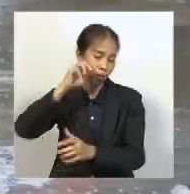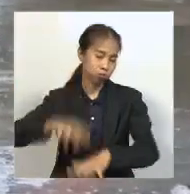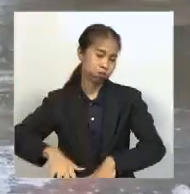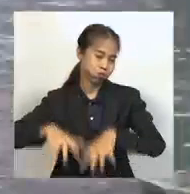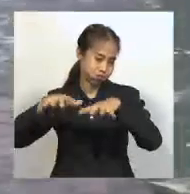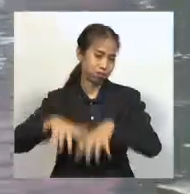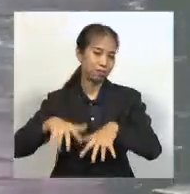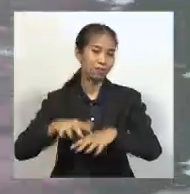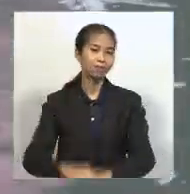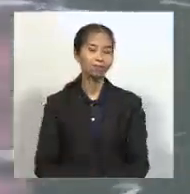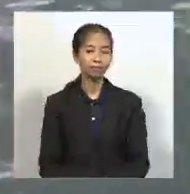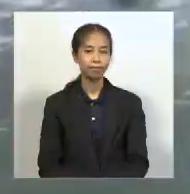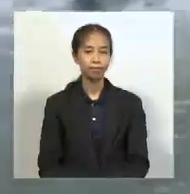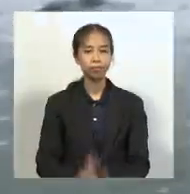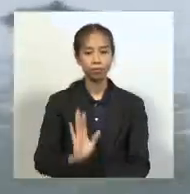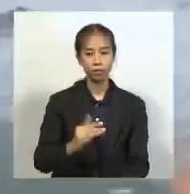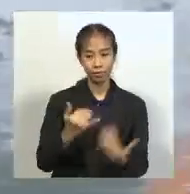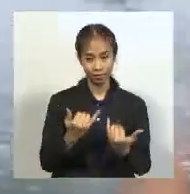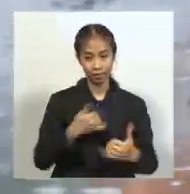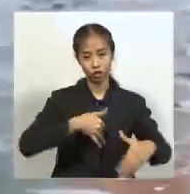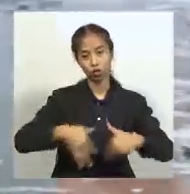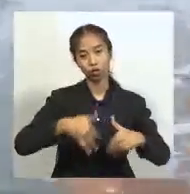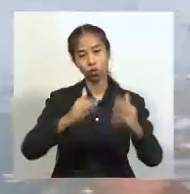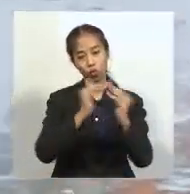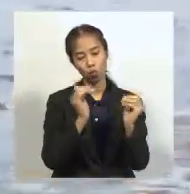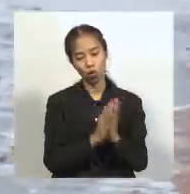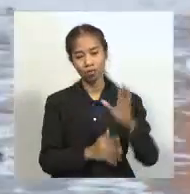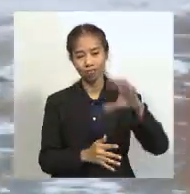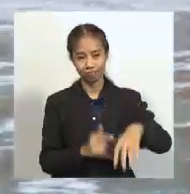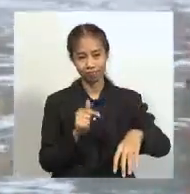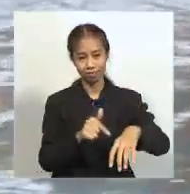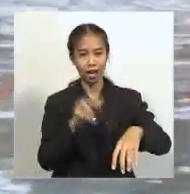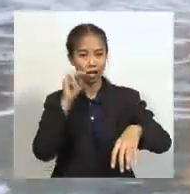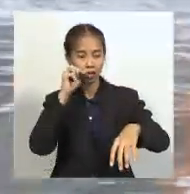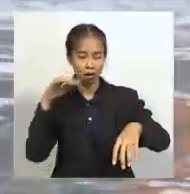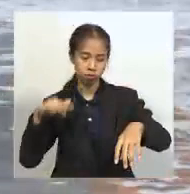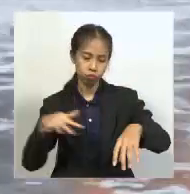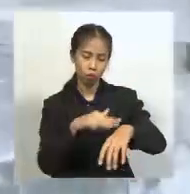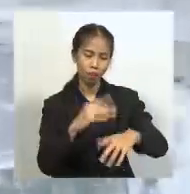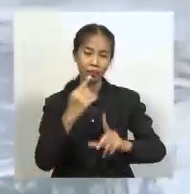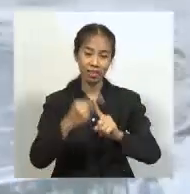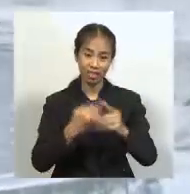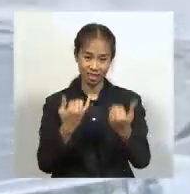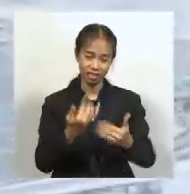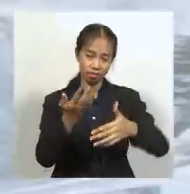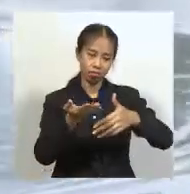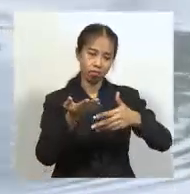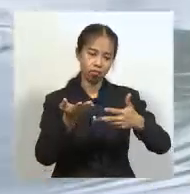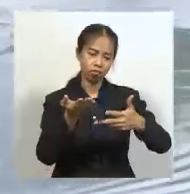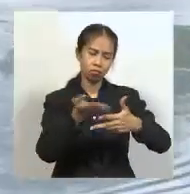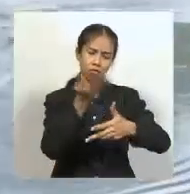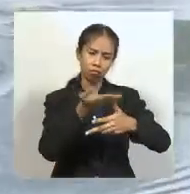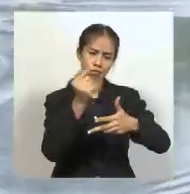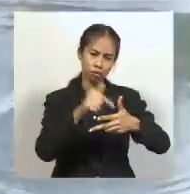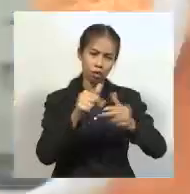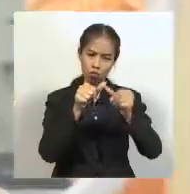าค่ะ สำหรับพื้นที่ชุมชนวัดศรีประดู่น้ำก็ไหลเข้าท่วมตั้งแต่ช่วงต้นเดือนที่ผ่านมาครับแล้วก็ท่วมขังนานเกือบ2สัป